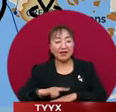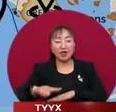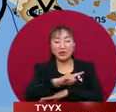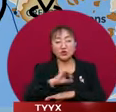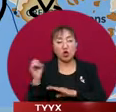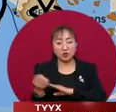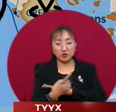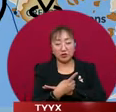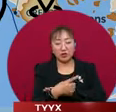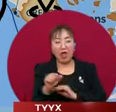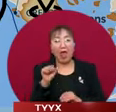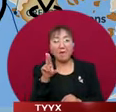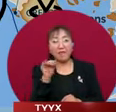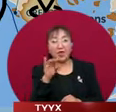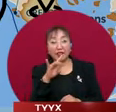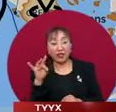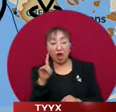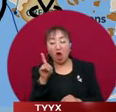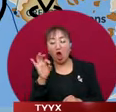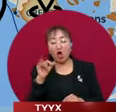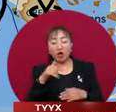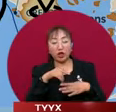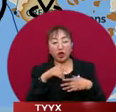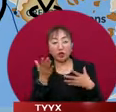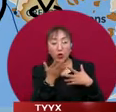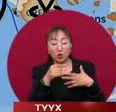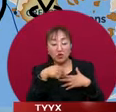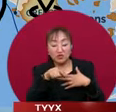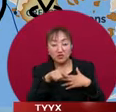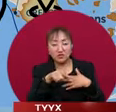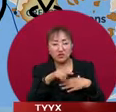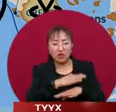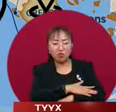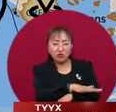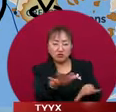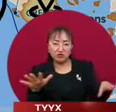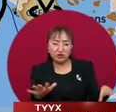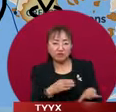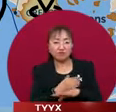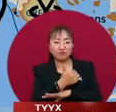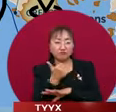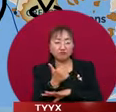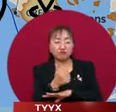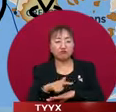нь Апенний хойгийн дунд хэсэгт тэгш тал үржил шин бүхий хөндийн нүдтэй.